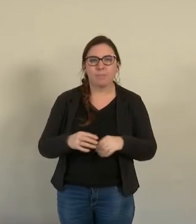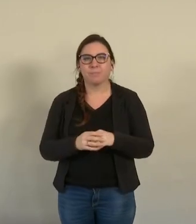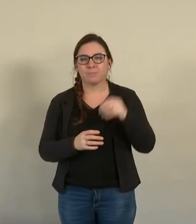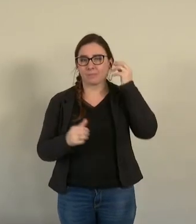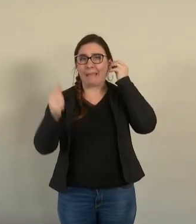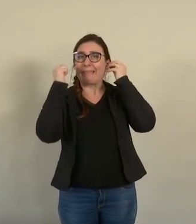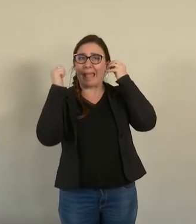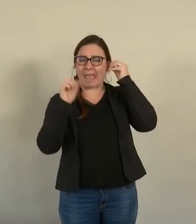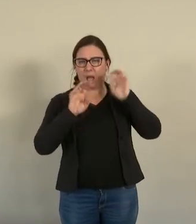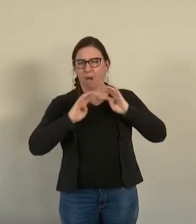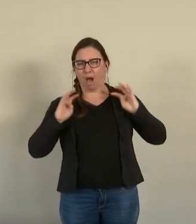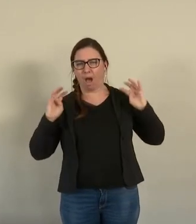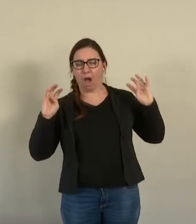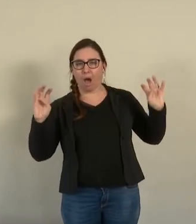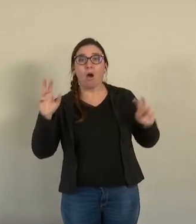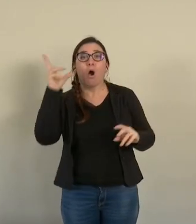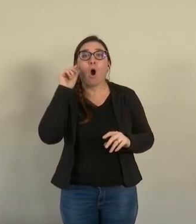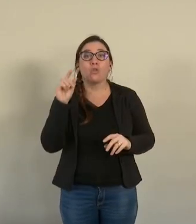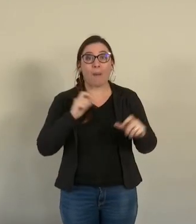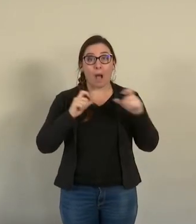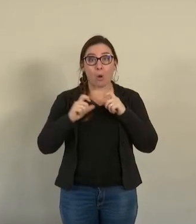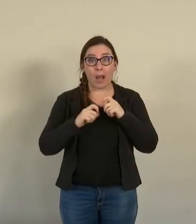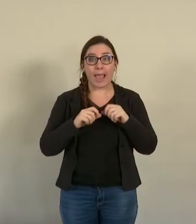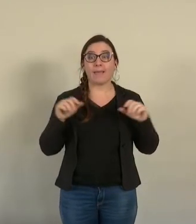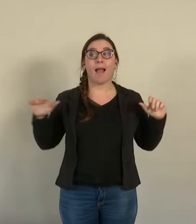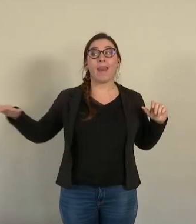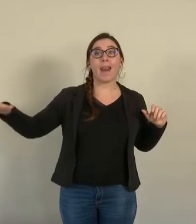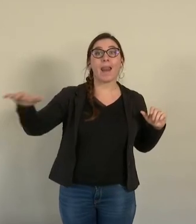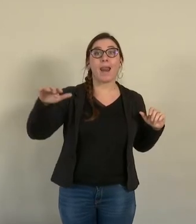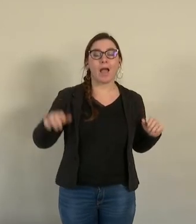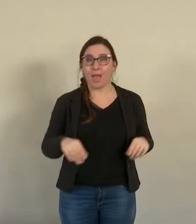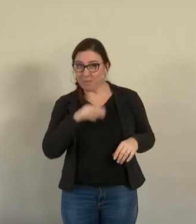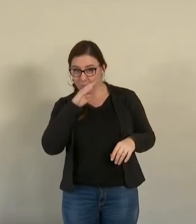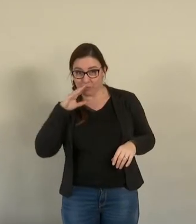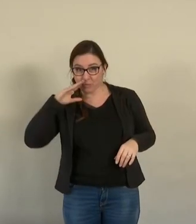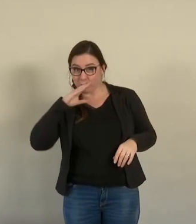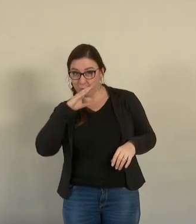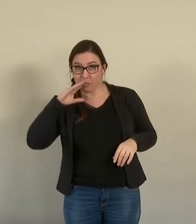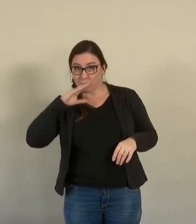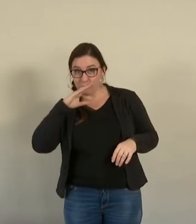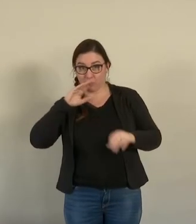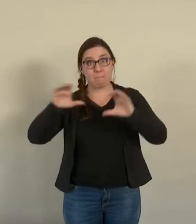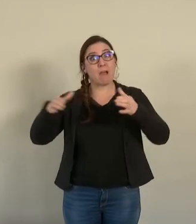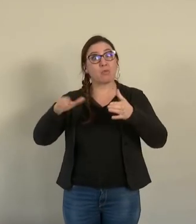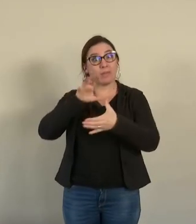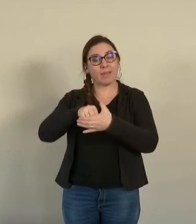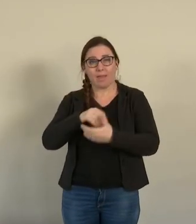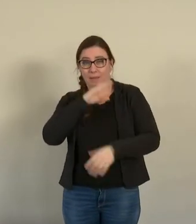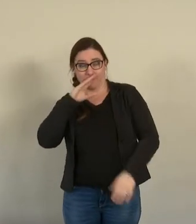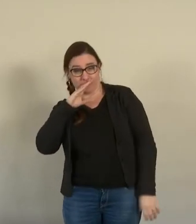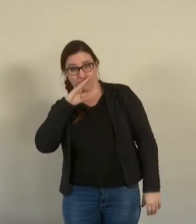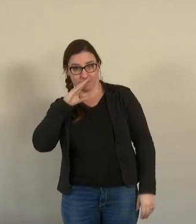salle derrière et qui n'entendent pas les propos de nos collègues qui sont par ici là sur ma gauche et dans la majorité qui